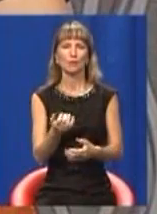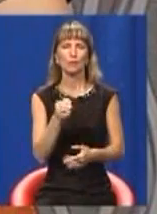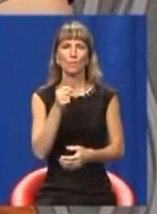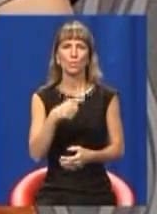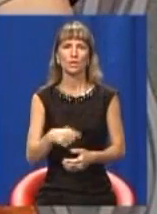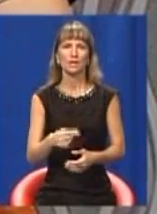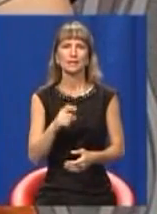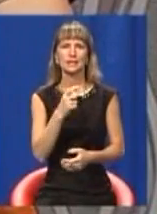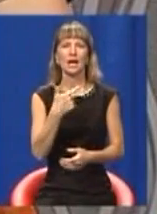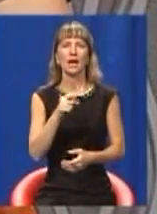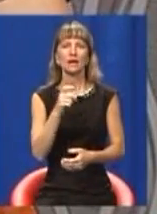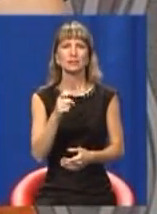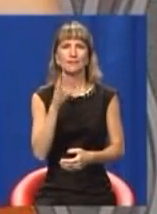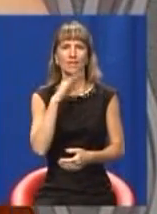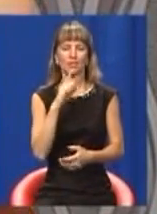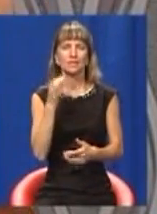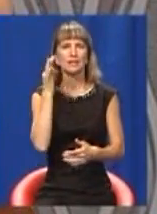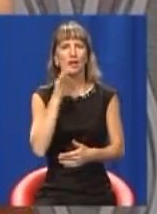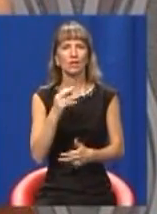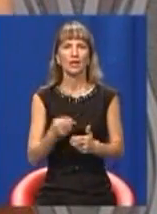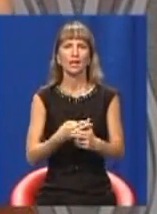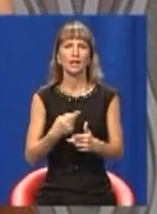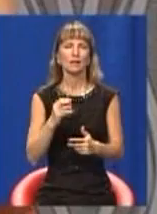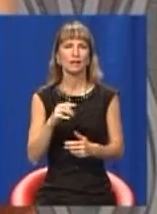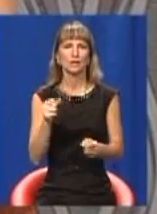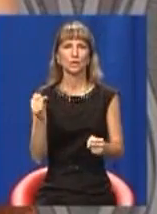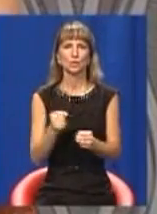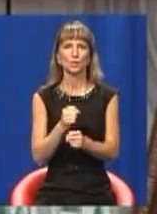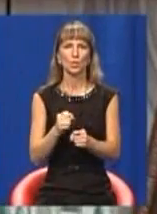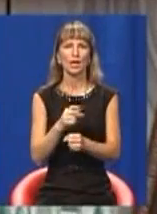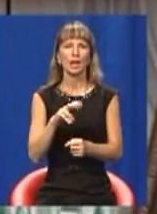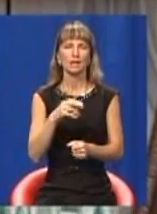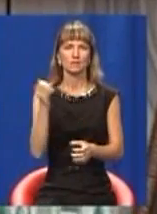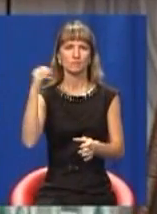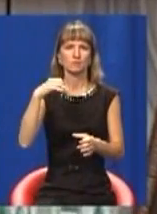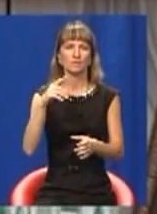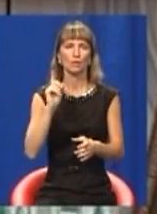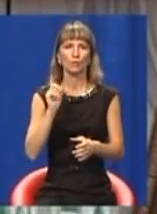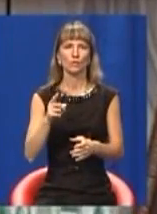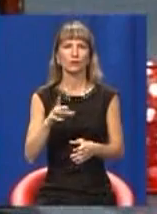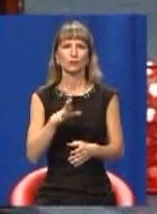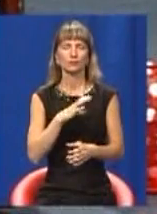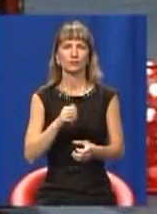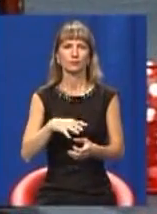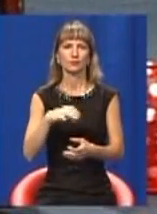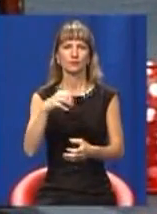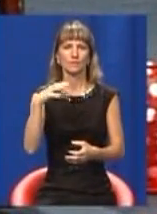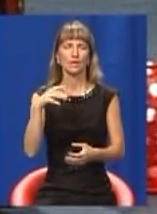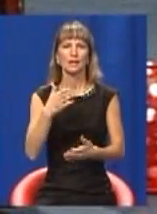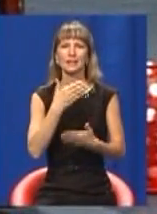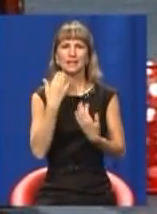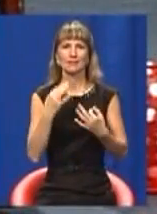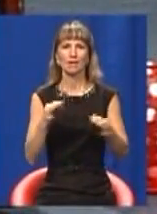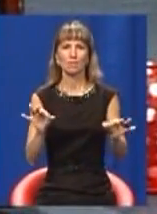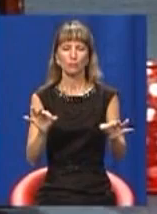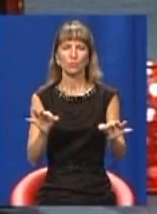там із газованою водою, солодкою чи не солодкою і кидати туди сухий лід. Тому що реакція почне відбуватися, і так як там немає простору,